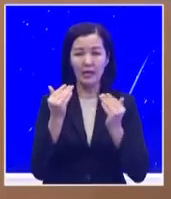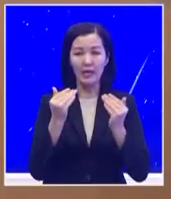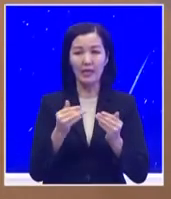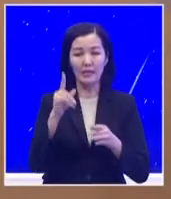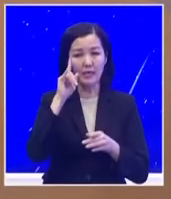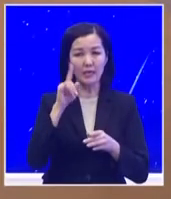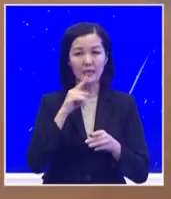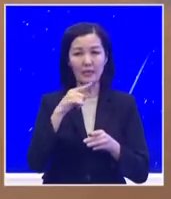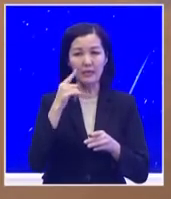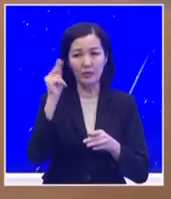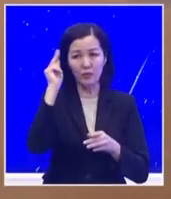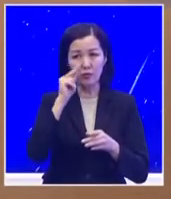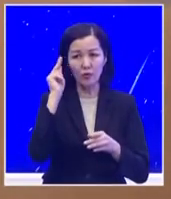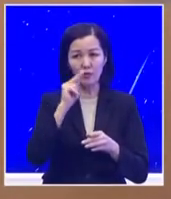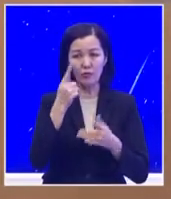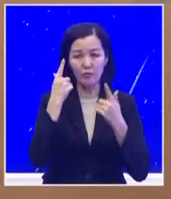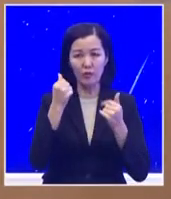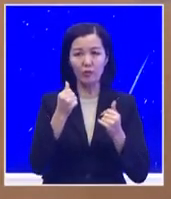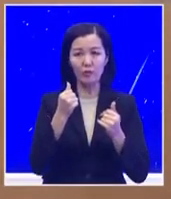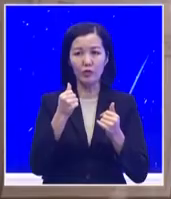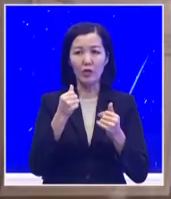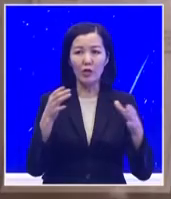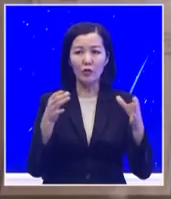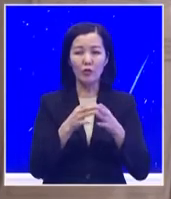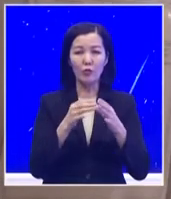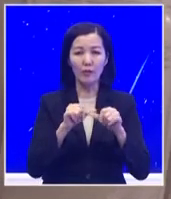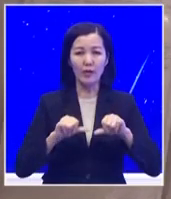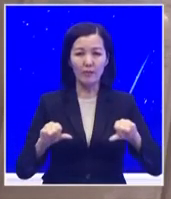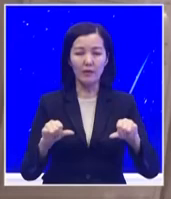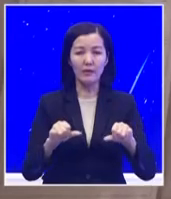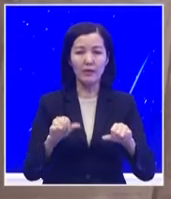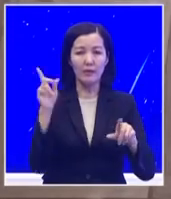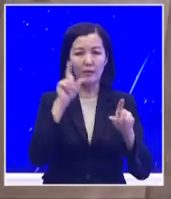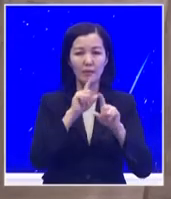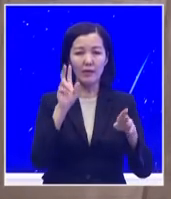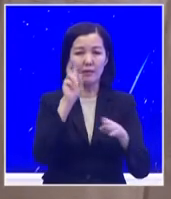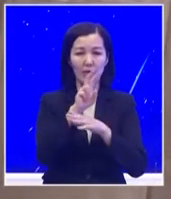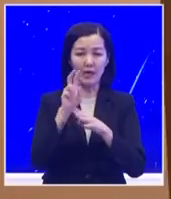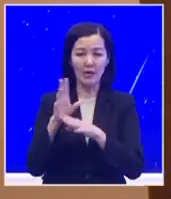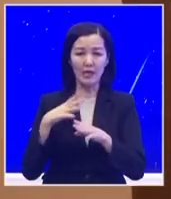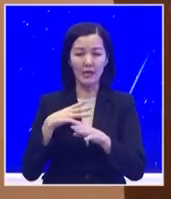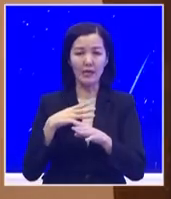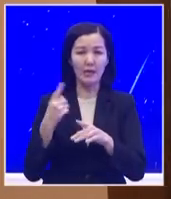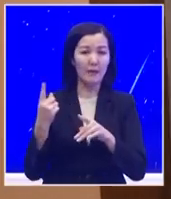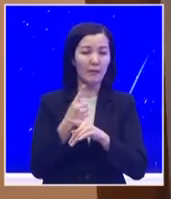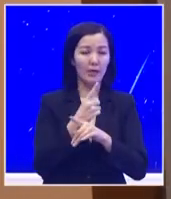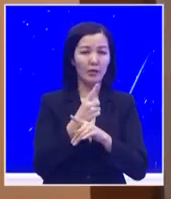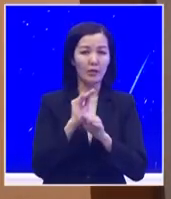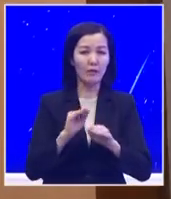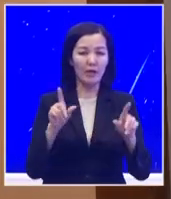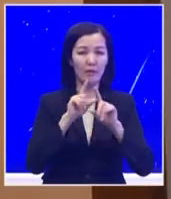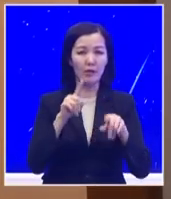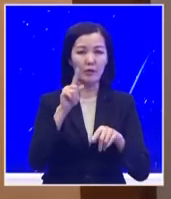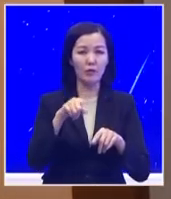ана тілді қалай меңгеріп жатқанын білу үшін арнай жасақталған комиссия бірнеше мекемені аралады. Бас сұққан алғашқы нысан